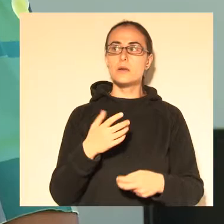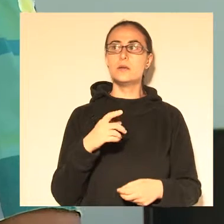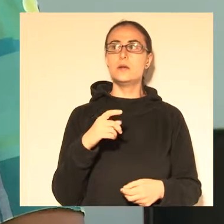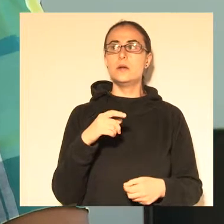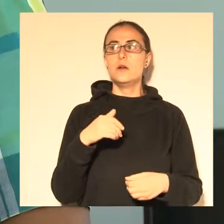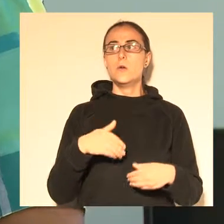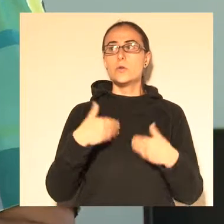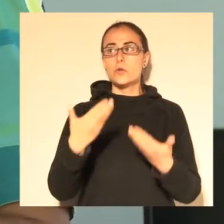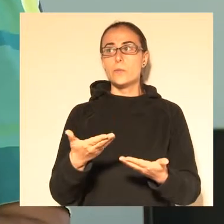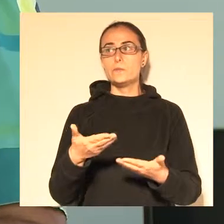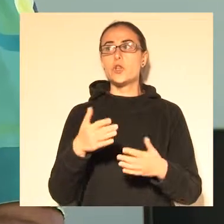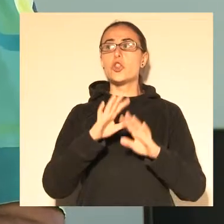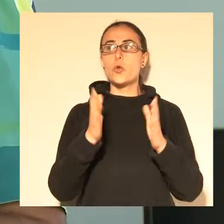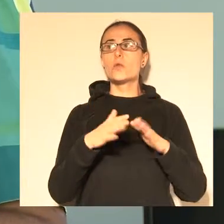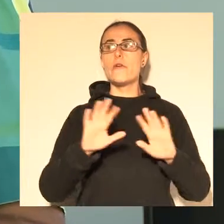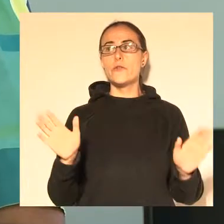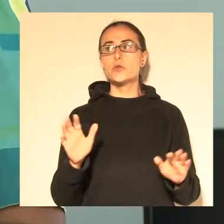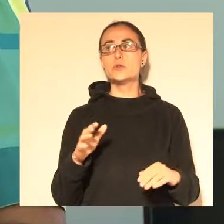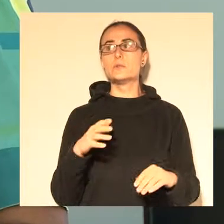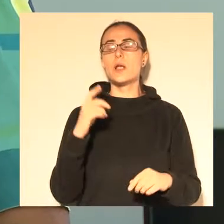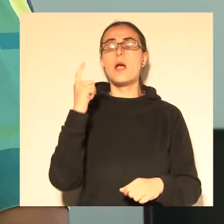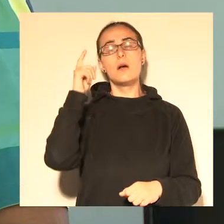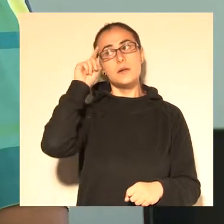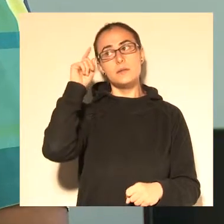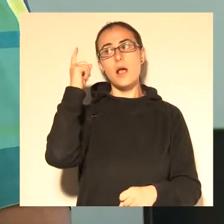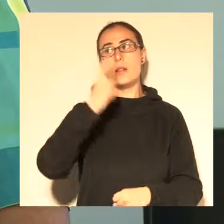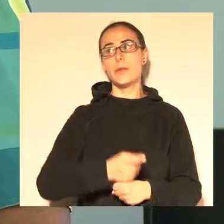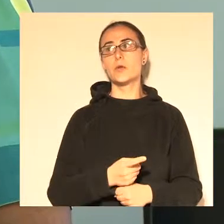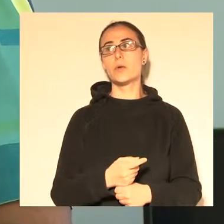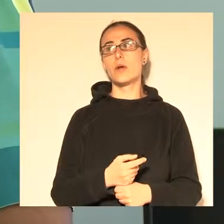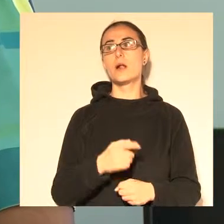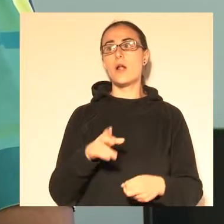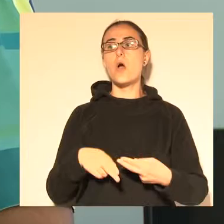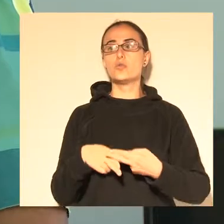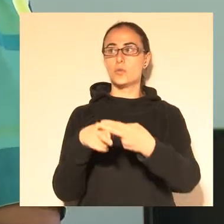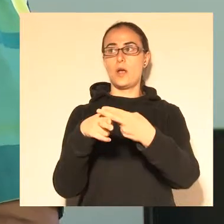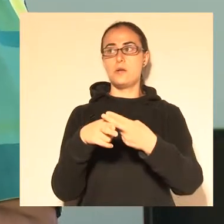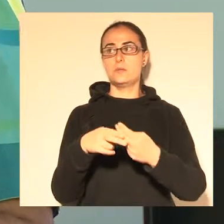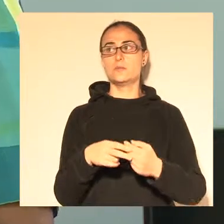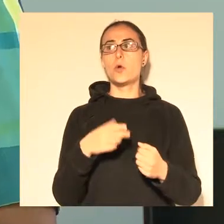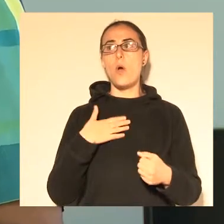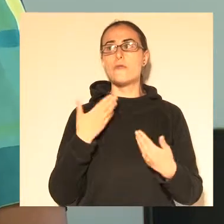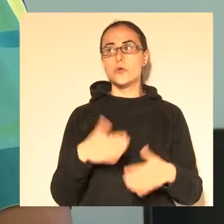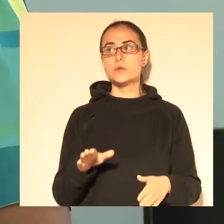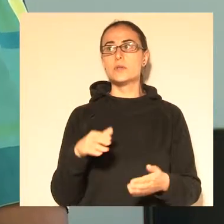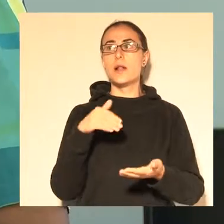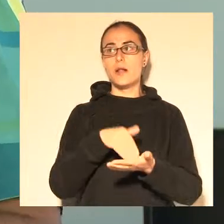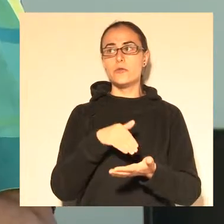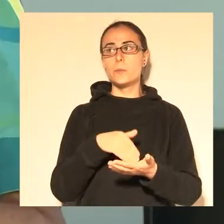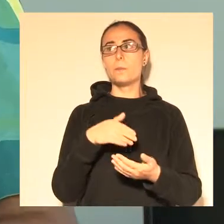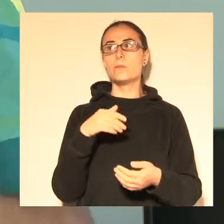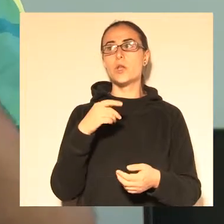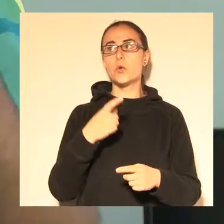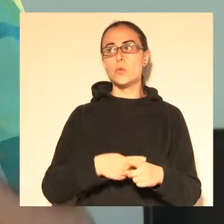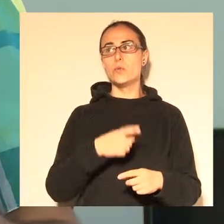dacă tot ce a fost vreodată existent în Alba Iulia ne au ajutat deci eu am fost telefonat personal